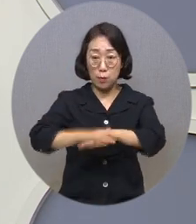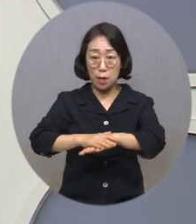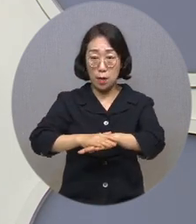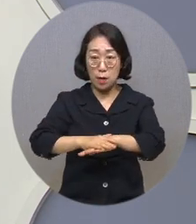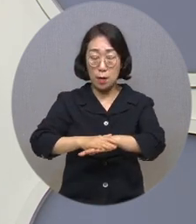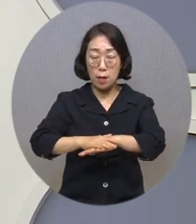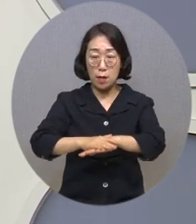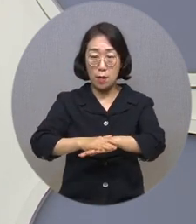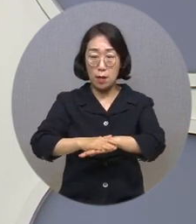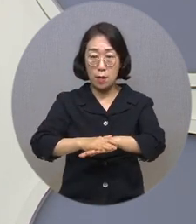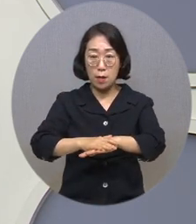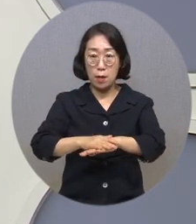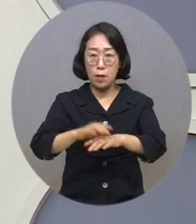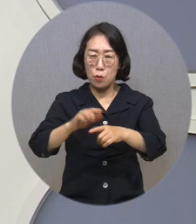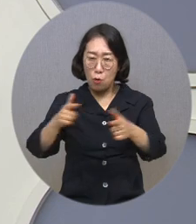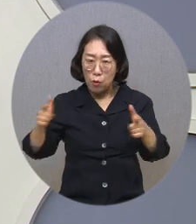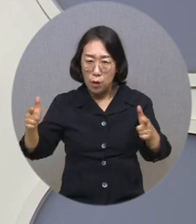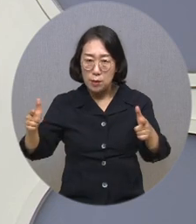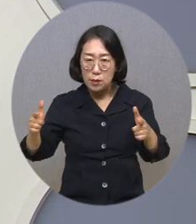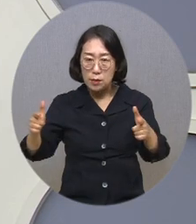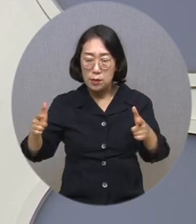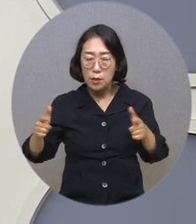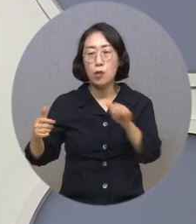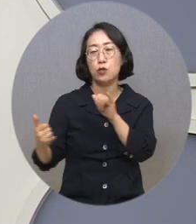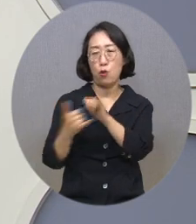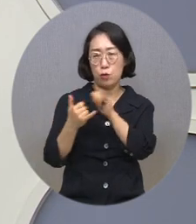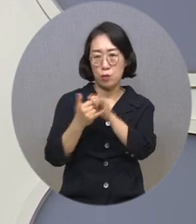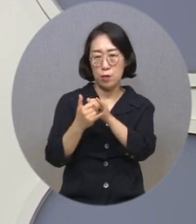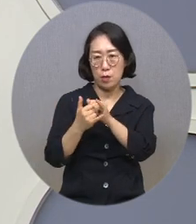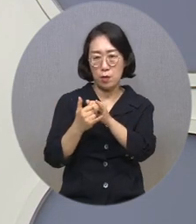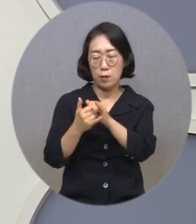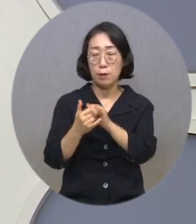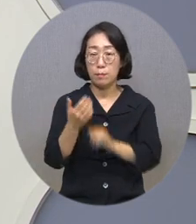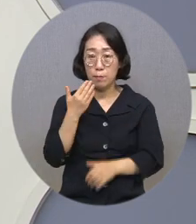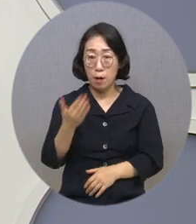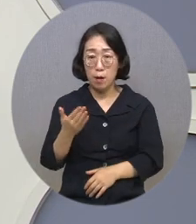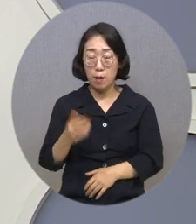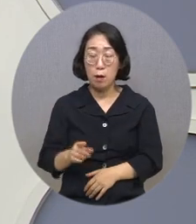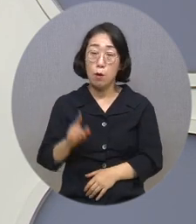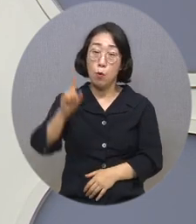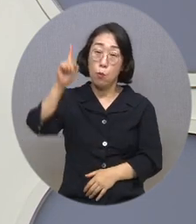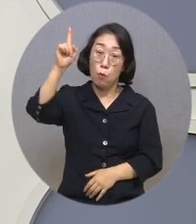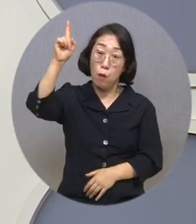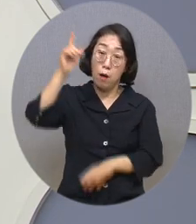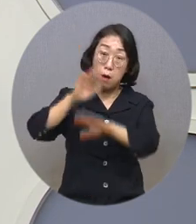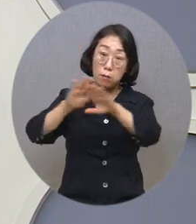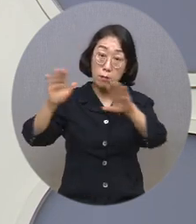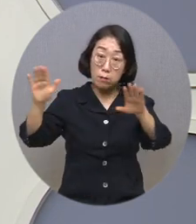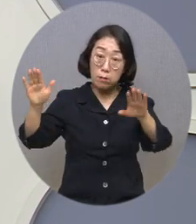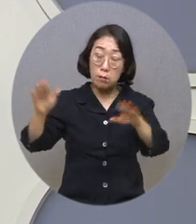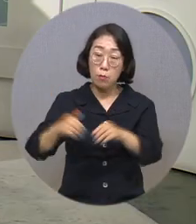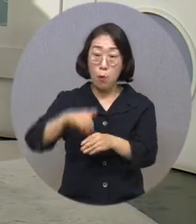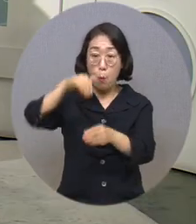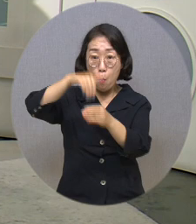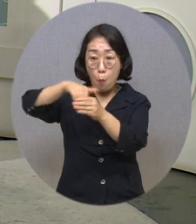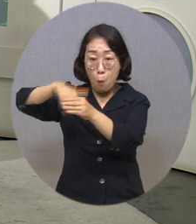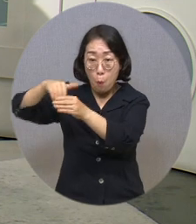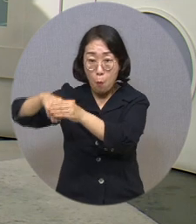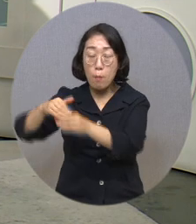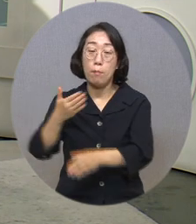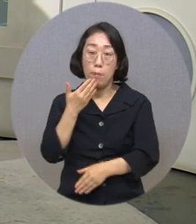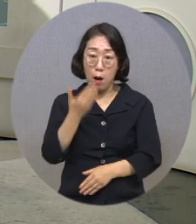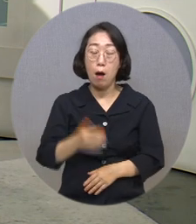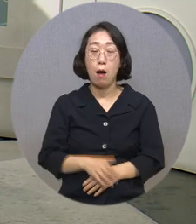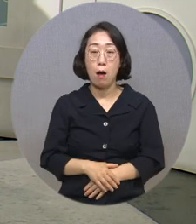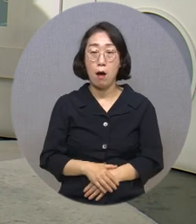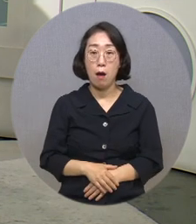이런 쪽의 전쟁이라고 보고 있습니다. 근데 이제 우주에서 할 수 있는 농산물 산업이 있습니다. 또. 그리고 또 우주에서 할 수